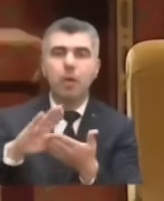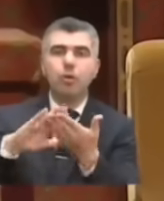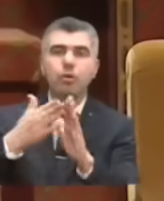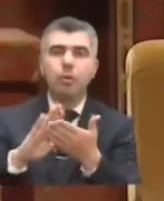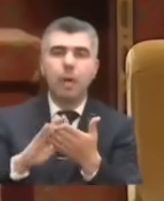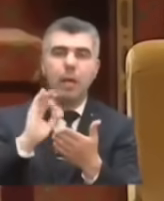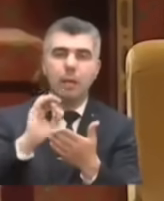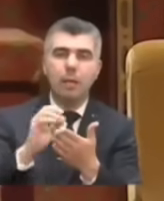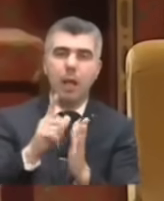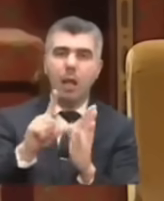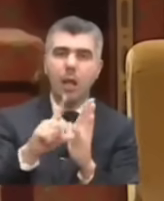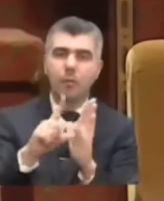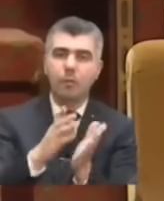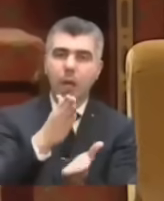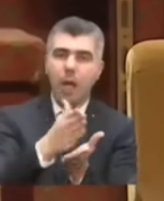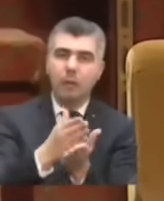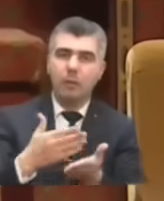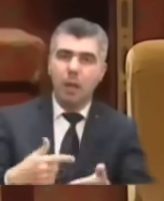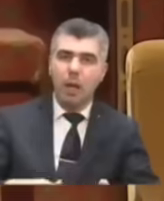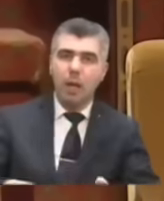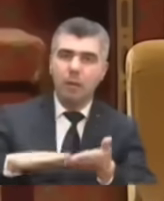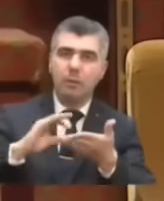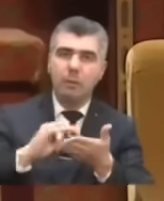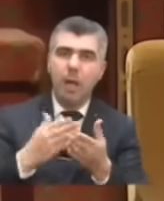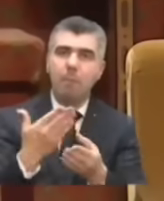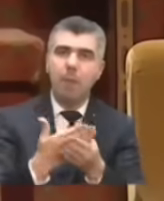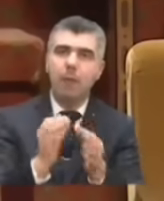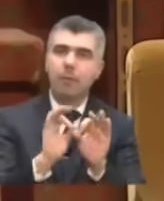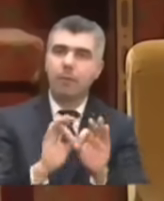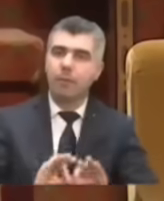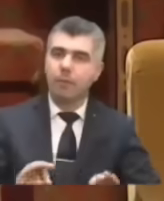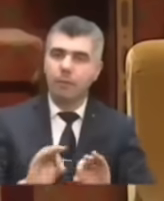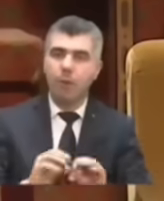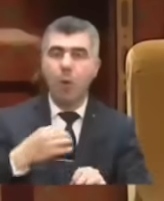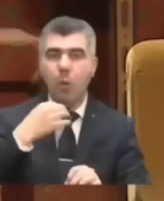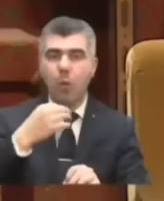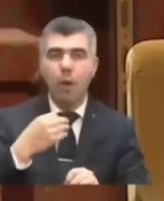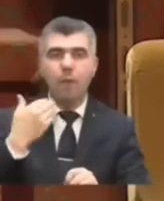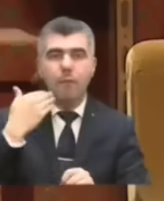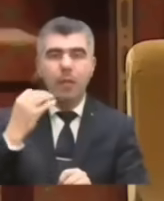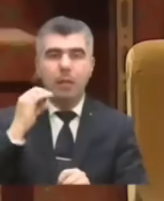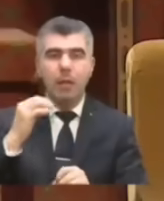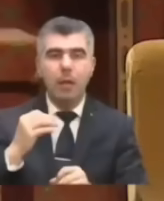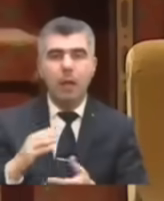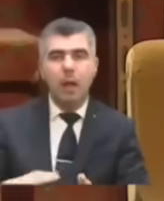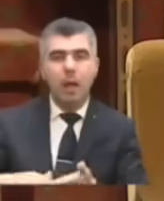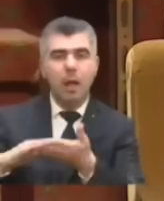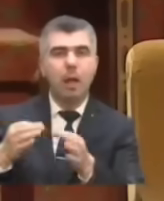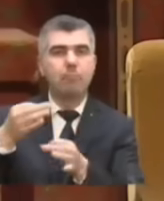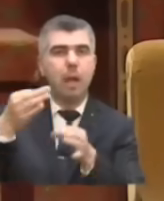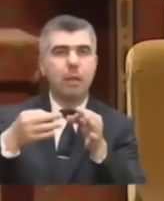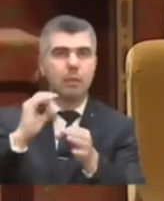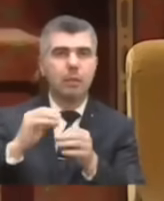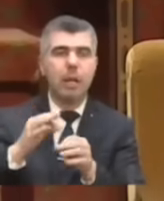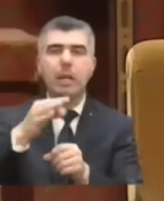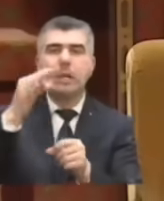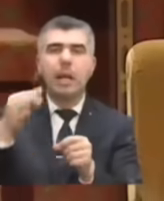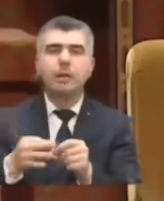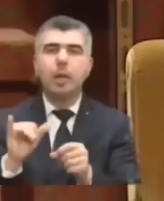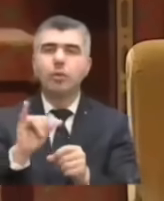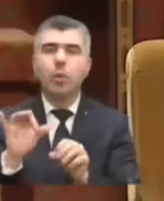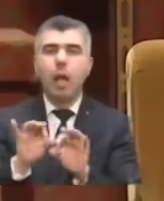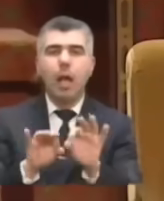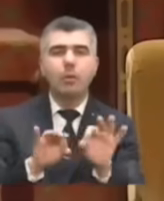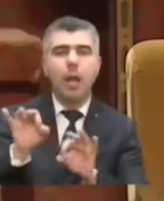المال العام ما عندهاش الحق تقدم الشكايات، ودابا قلتوا اللي تكلم على الفساد غنقدموه للعداله. النتيجه ديال هاد الاجراءات